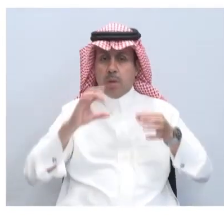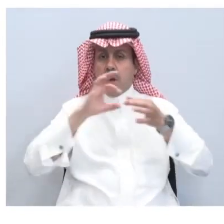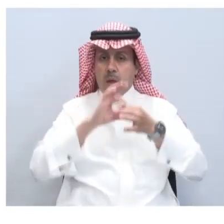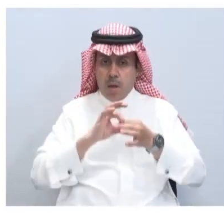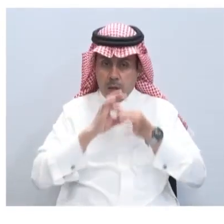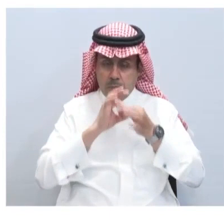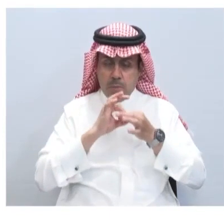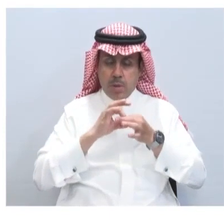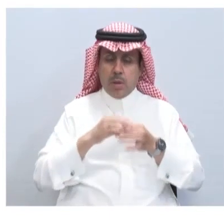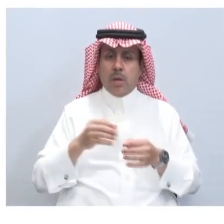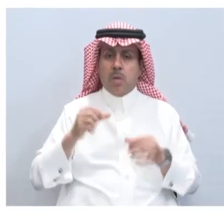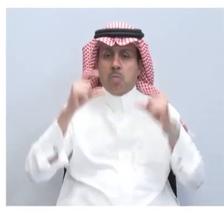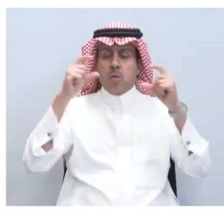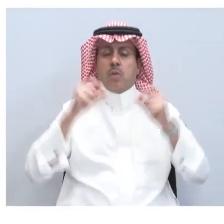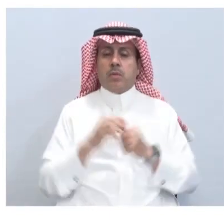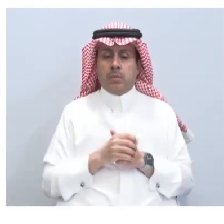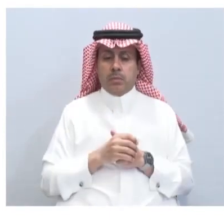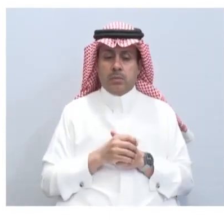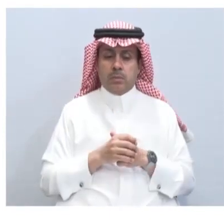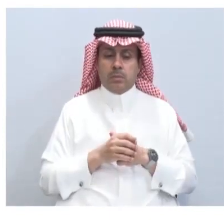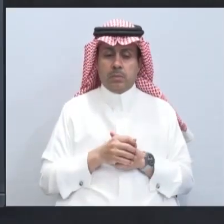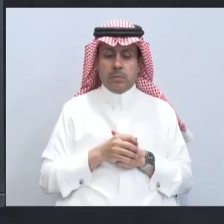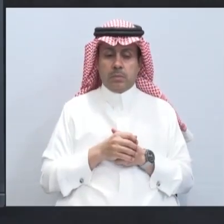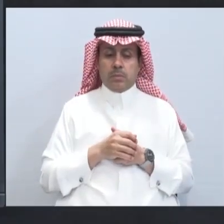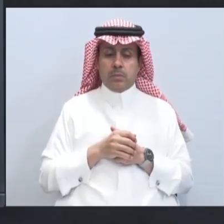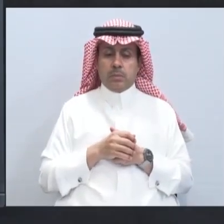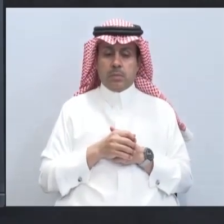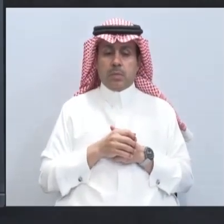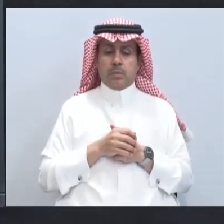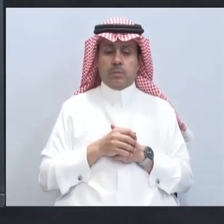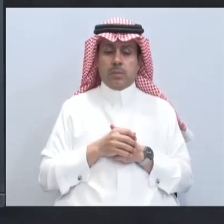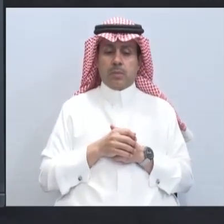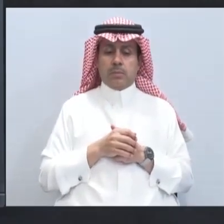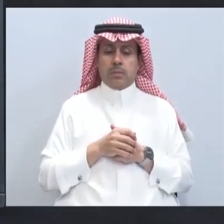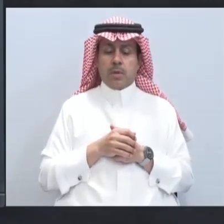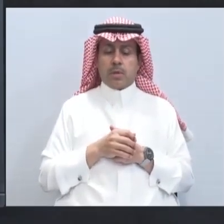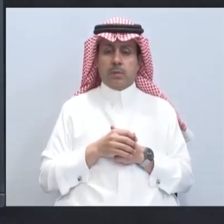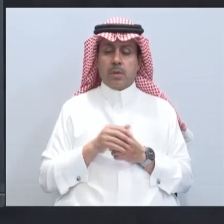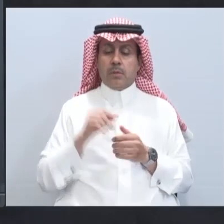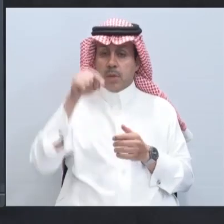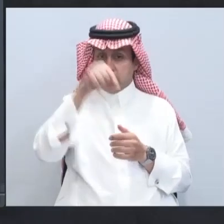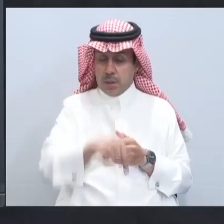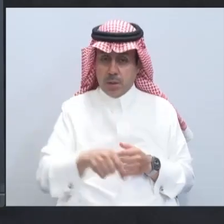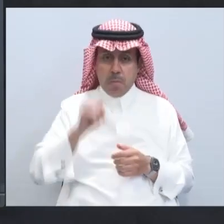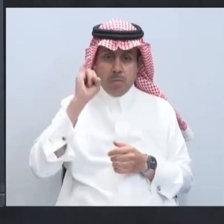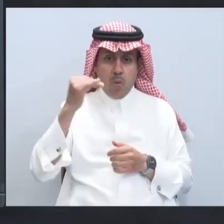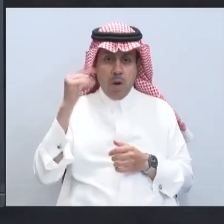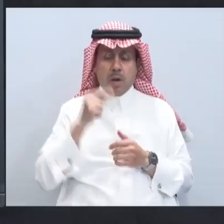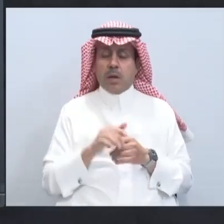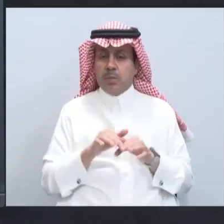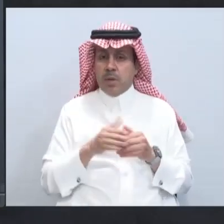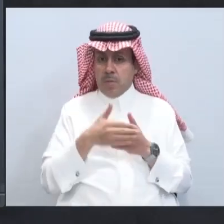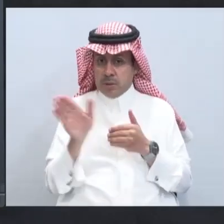بالموضوع المطلوب يعني ليس عليك فقط تكون يعني بزياره هذا المحرك البحث او هذا